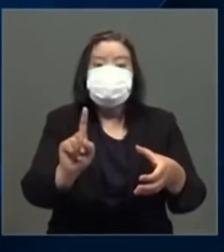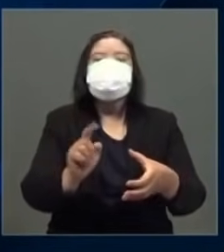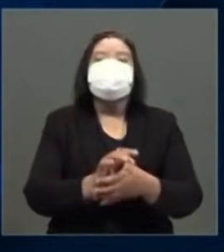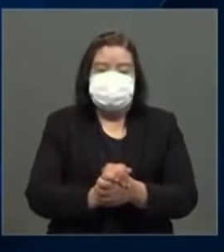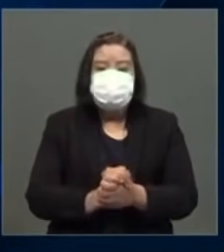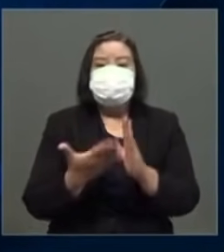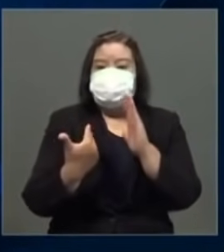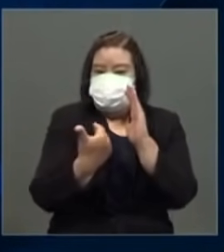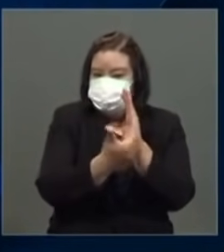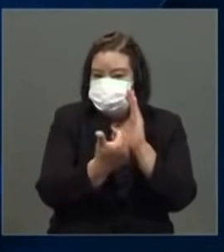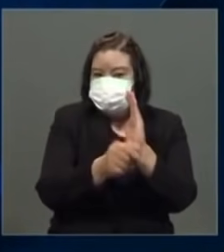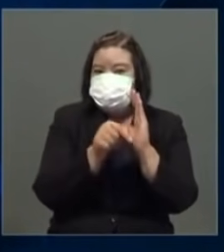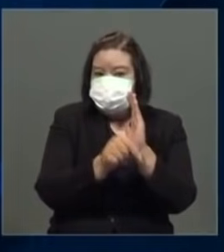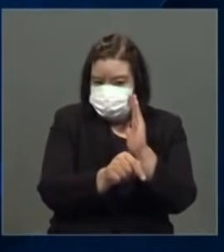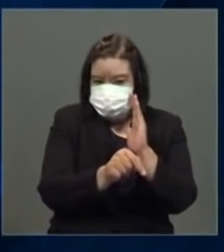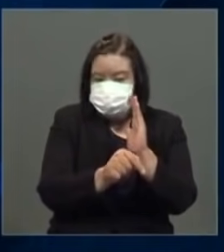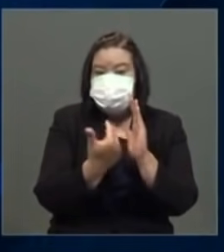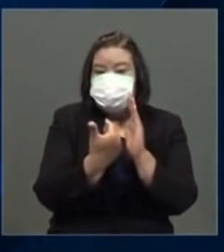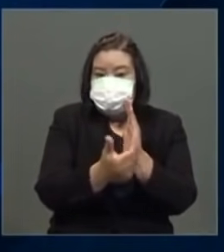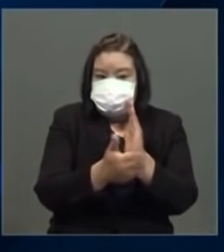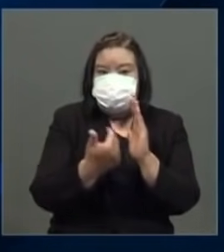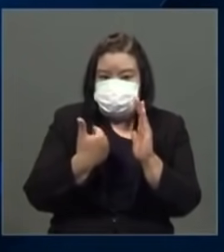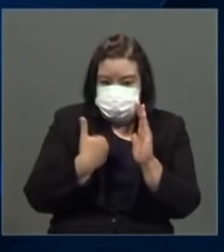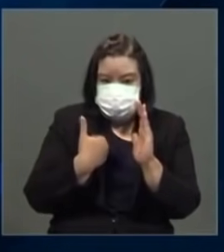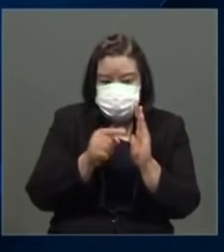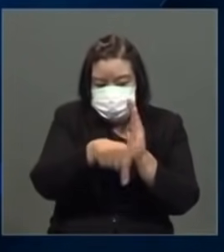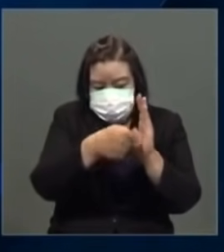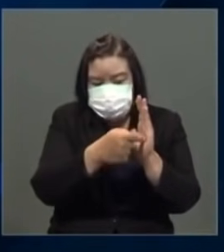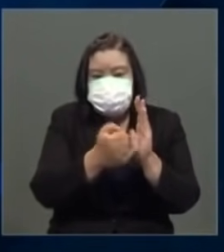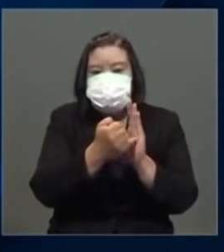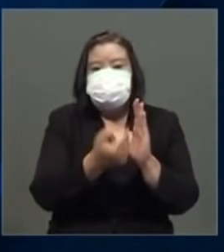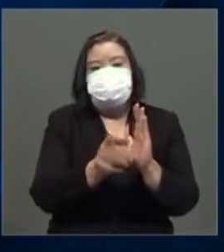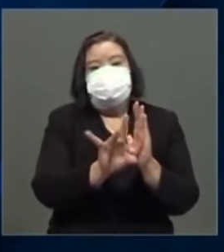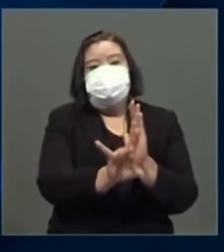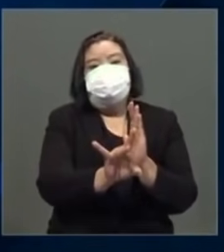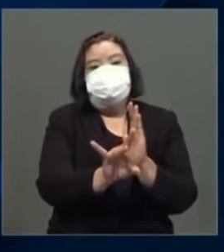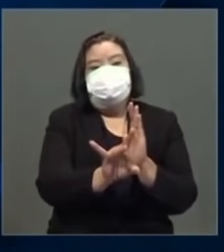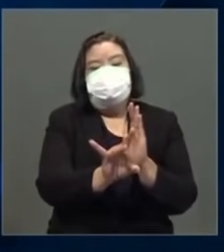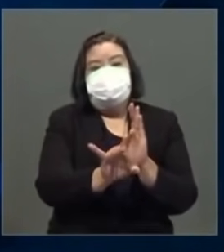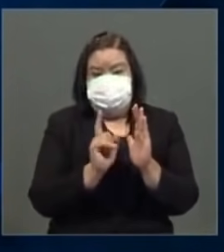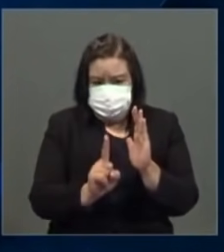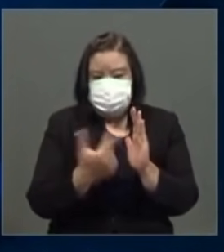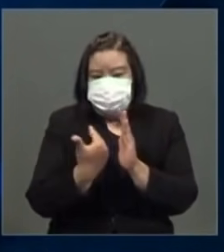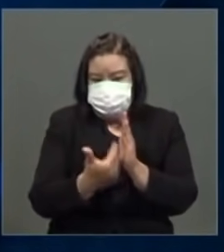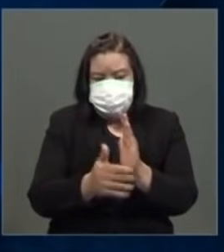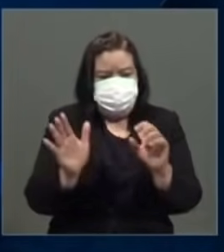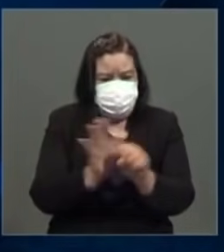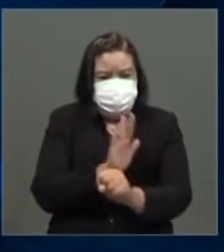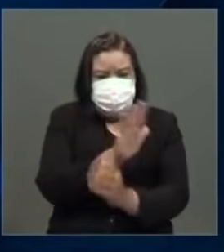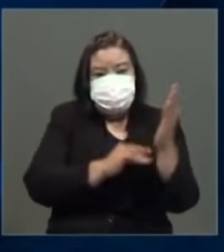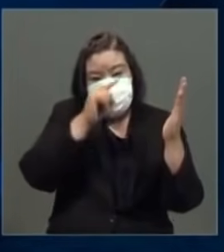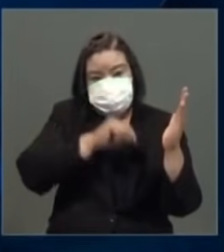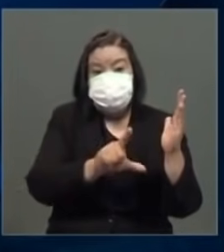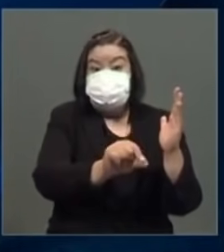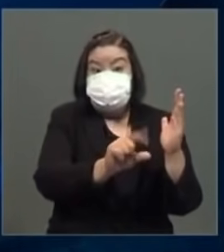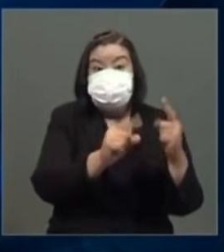เหนือครับไปถึง18จังหวัดอีสานเรามี20จังหวัดนะครับไปแล้ว18จังหวั